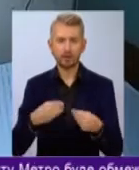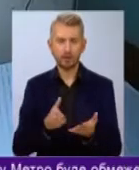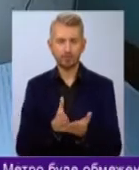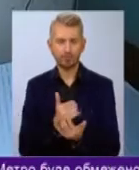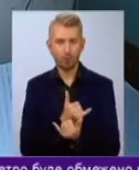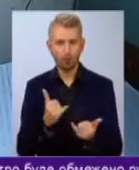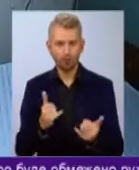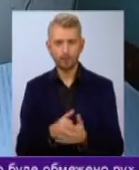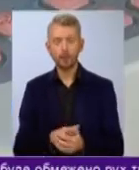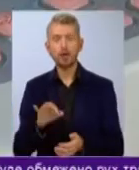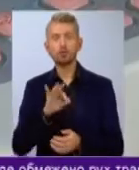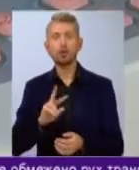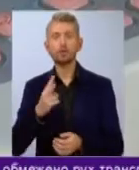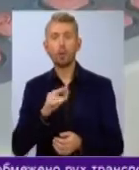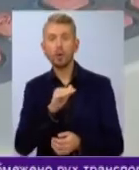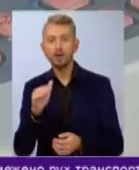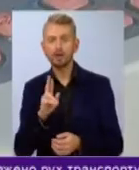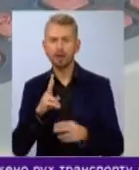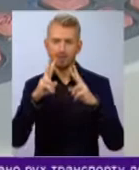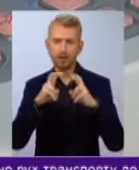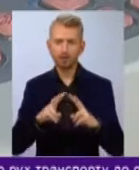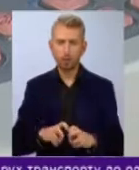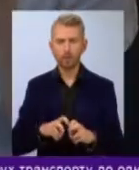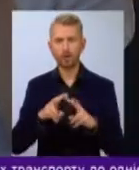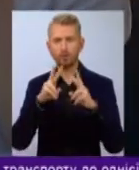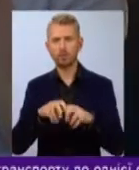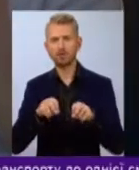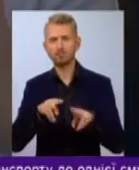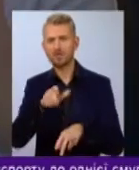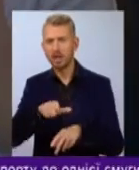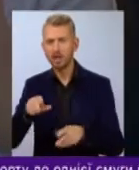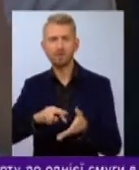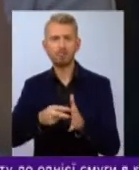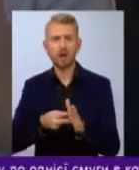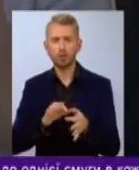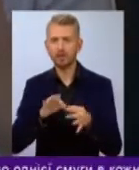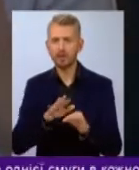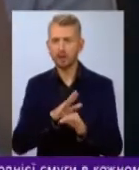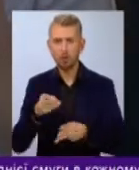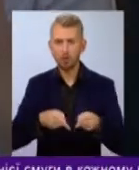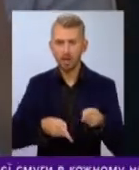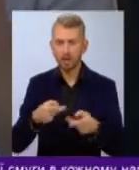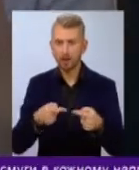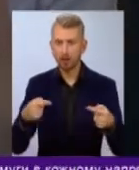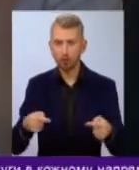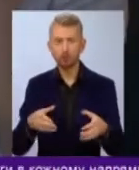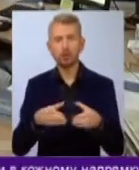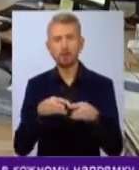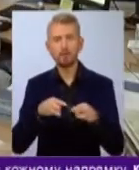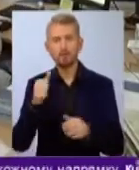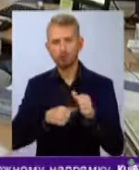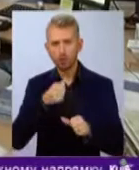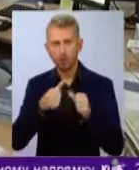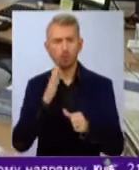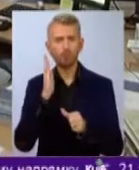послуг. Що ж до вторинної ланки, як от діагностика, обстеження спеціалістів, планові нескладні операції, то що Кабмін щороку